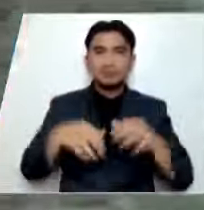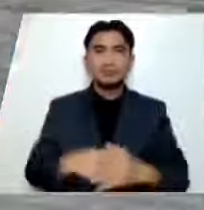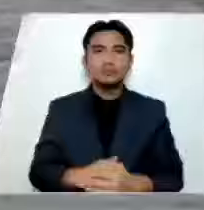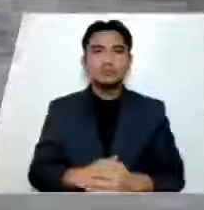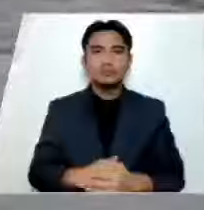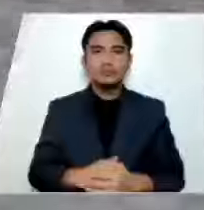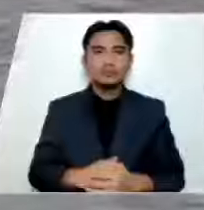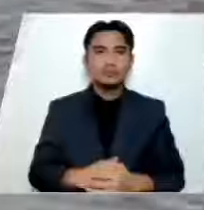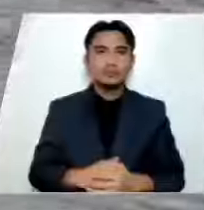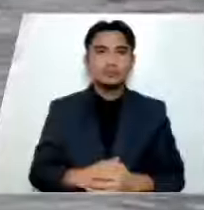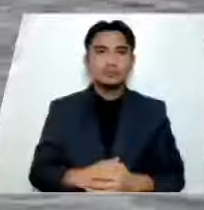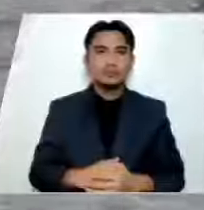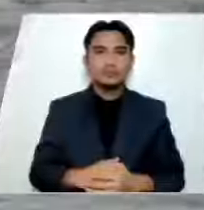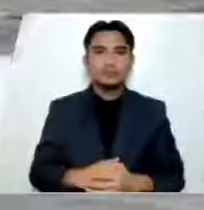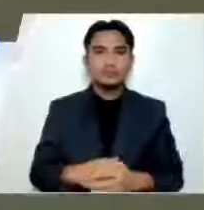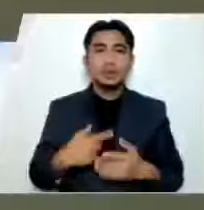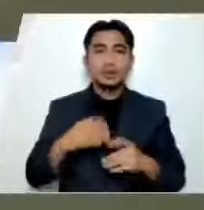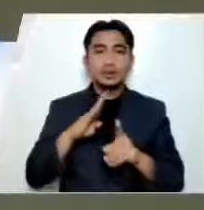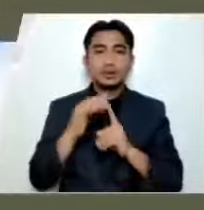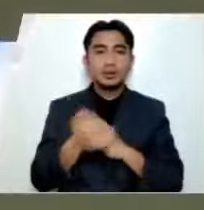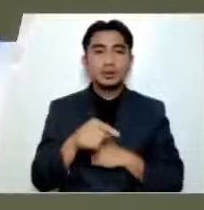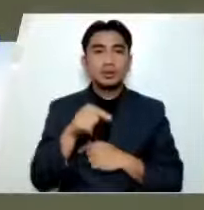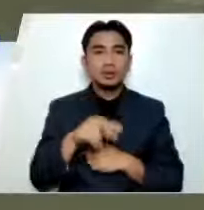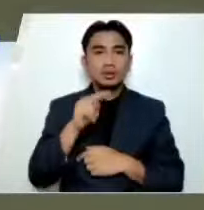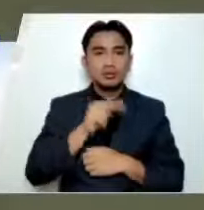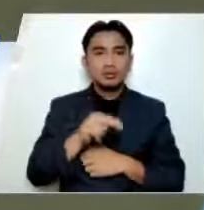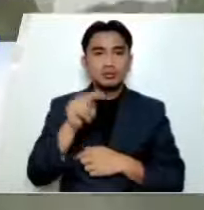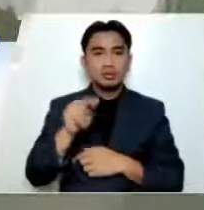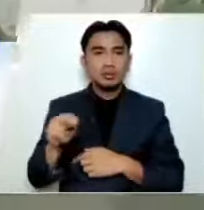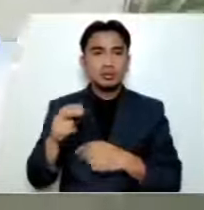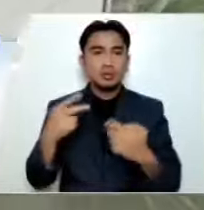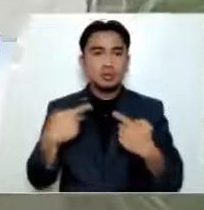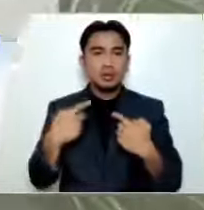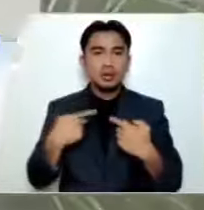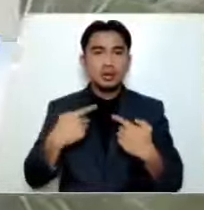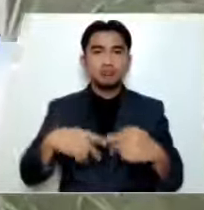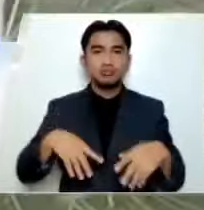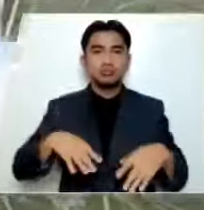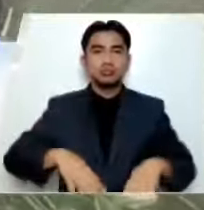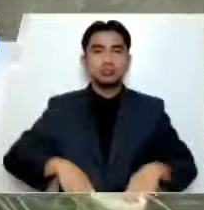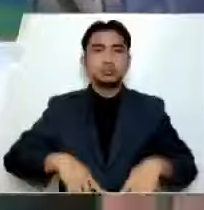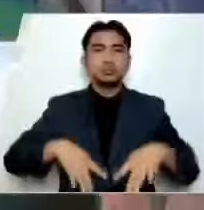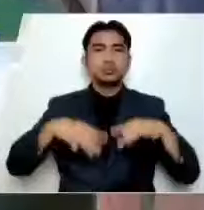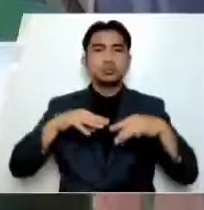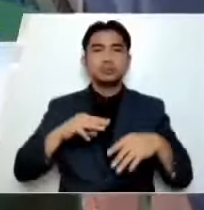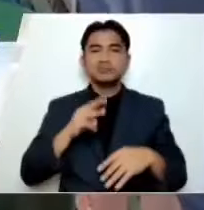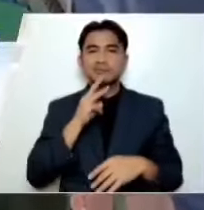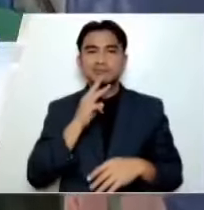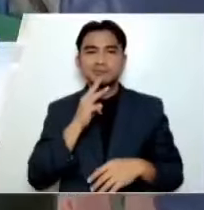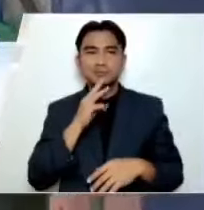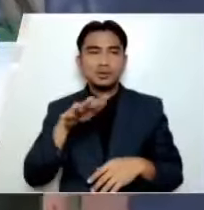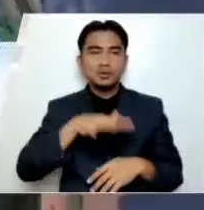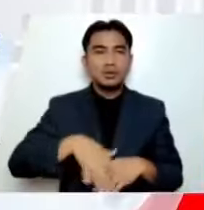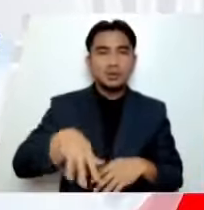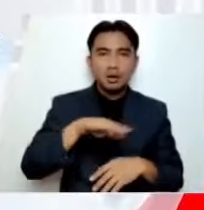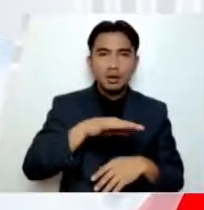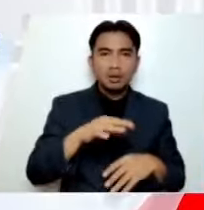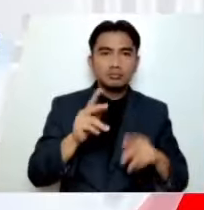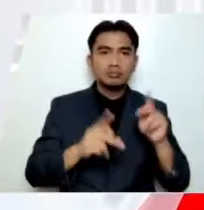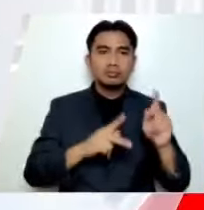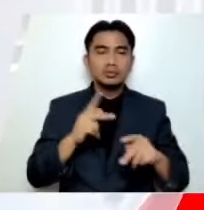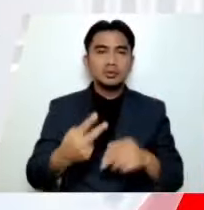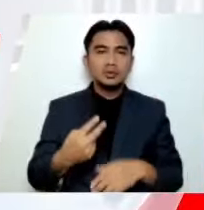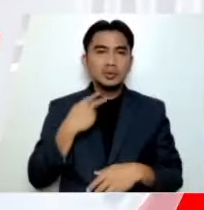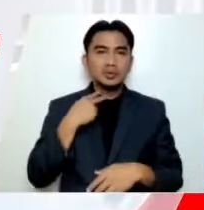Sa Barangay Tanzana, Votas, lubog pa rin sa hanggang dibdib na baha ang maraming bahay, kaya may ilang kinakapos na ng supplies.